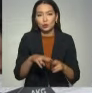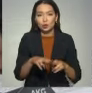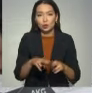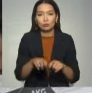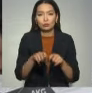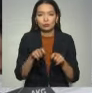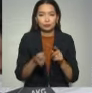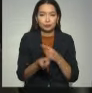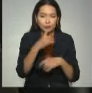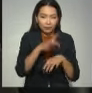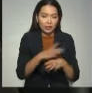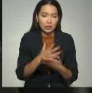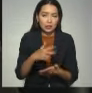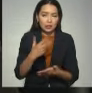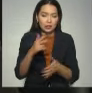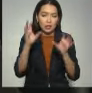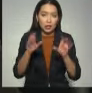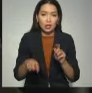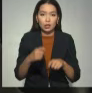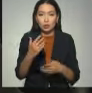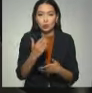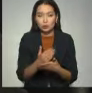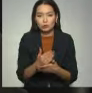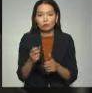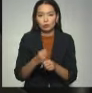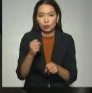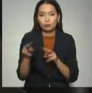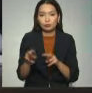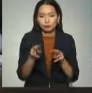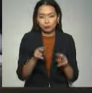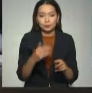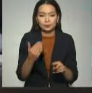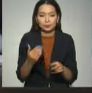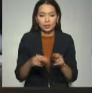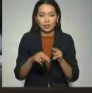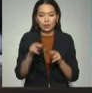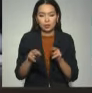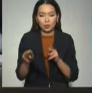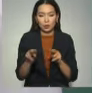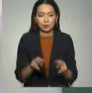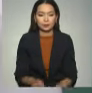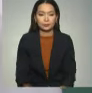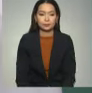факта нарушения земельного законодательства. На особом контроле проблема точечной застройки.